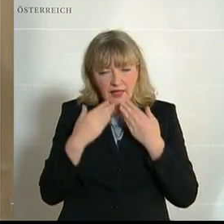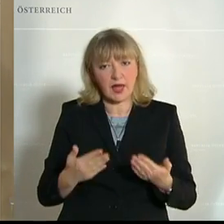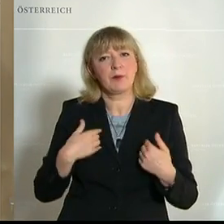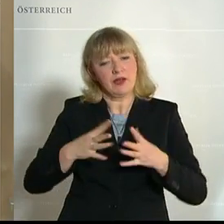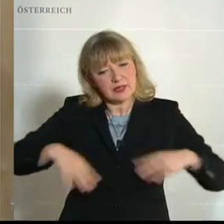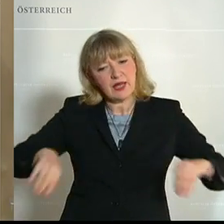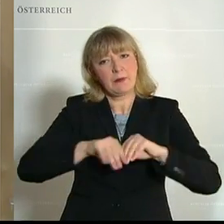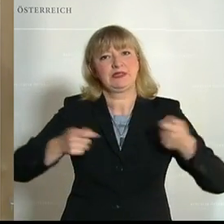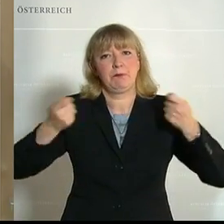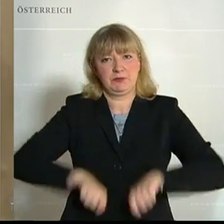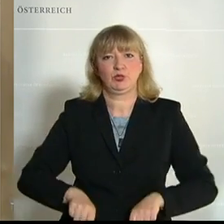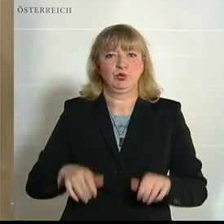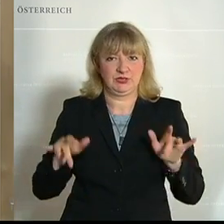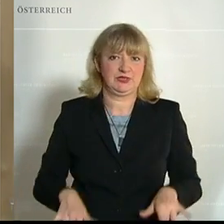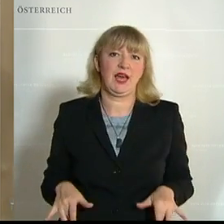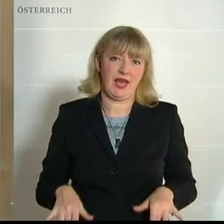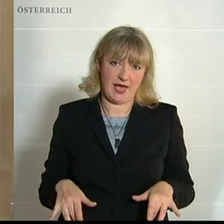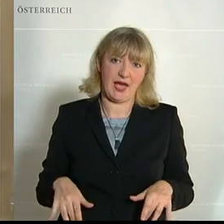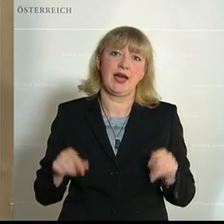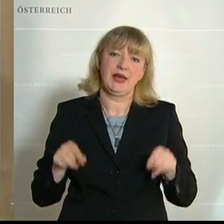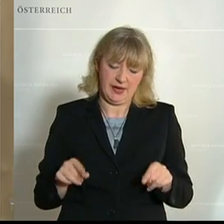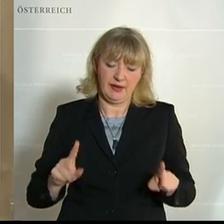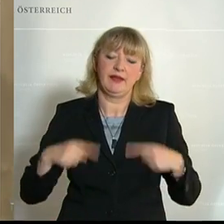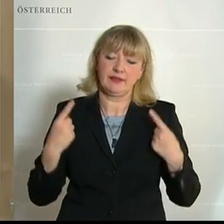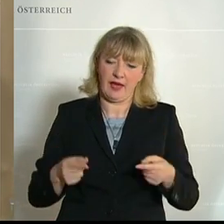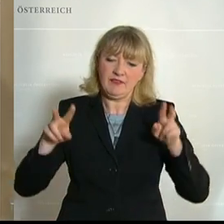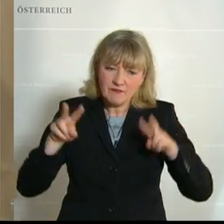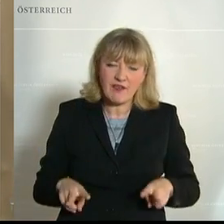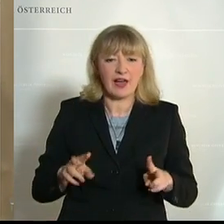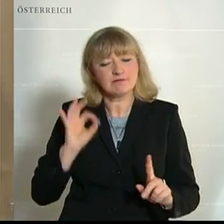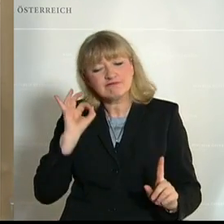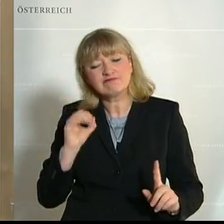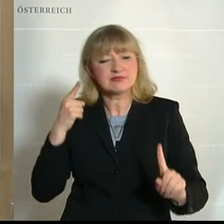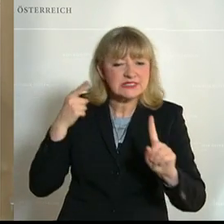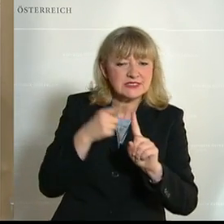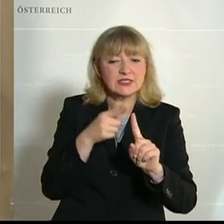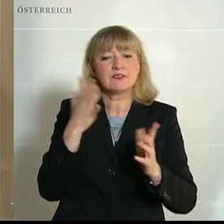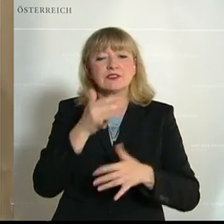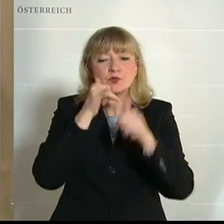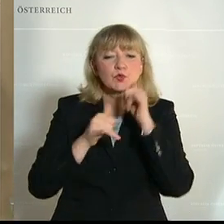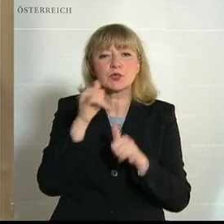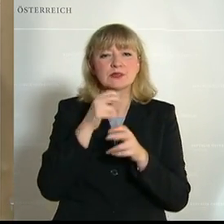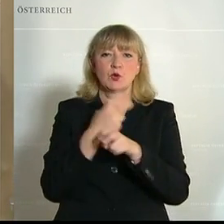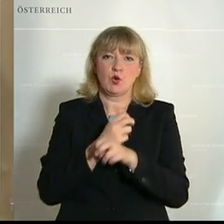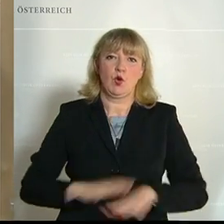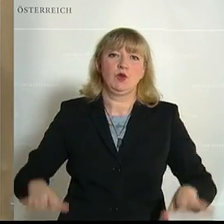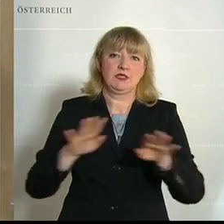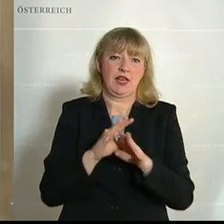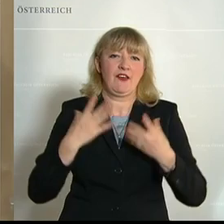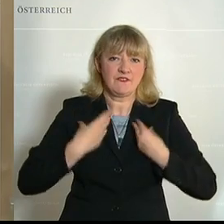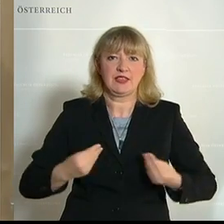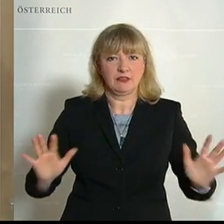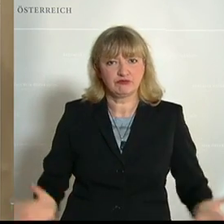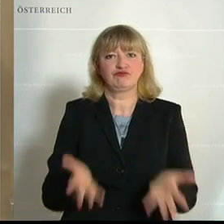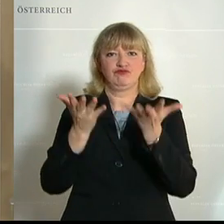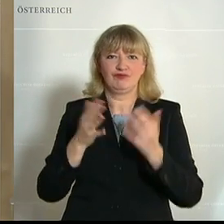einen gemeinsamen Beschluss gefasst haben, um dann wirklich treffsicher den Tourismus in Österreich wieder in Schwung